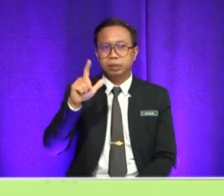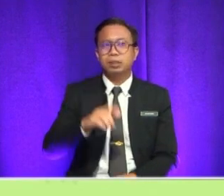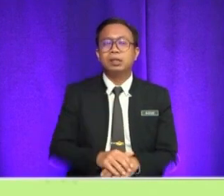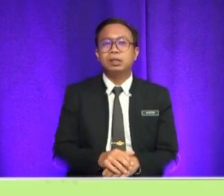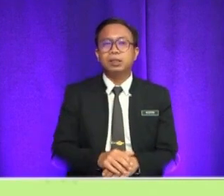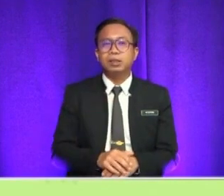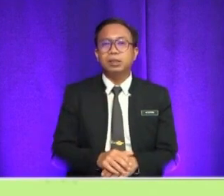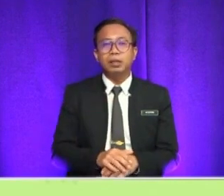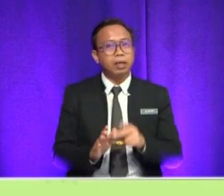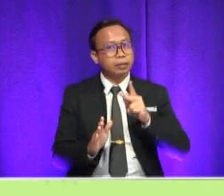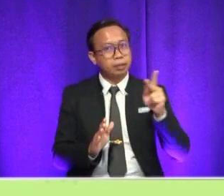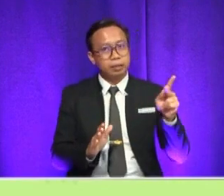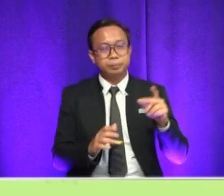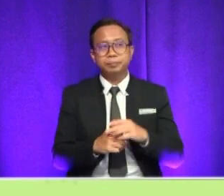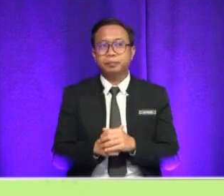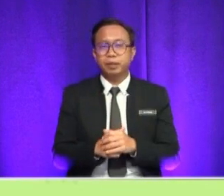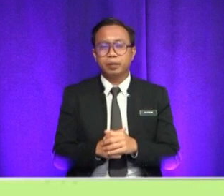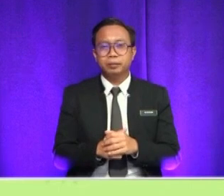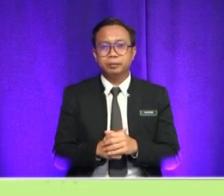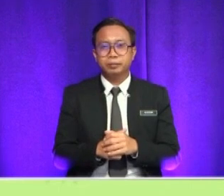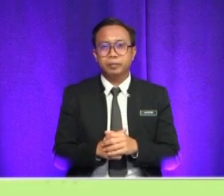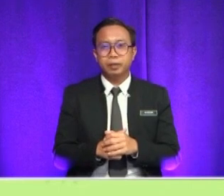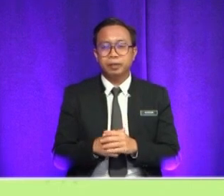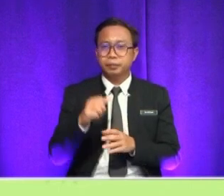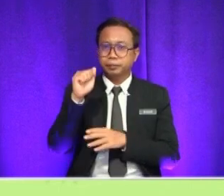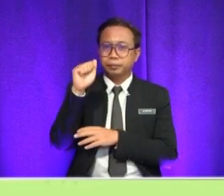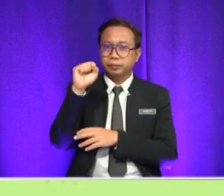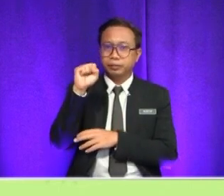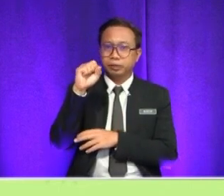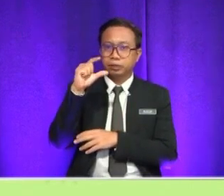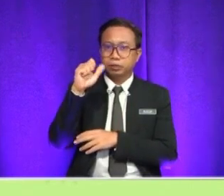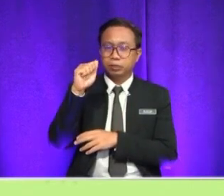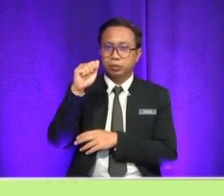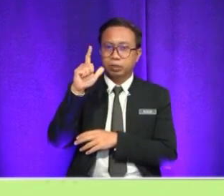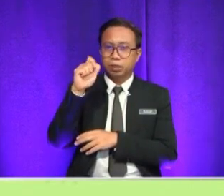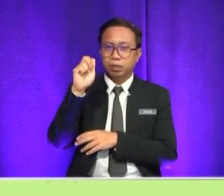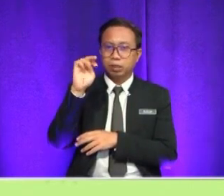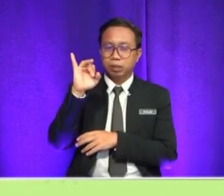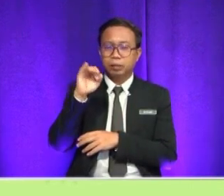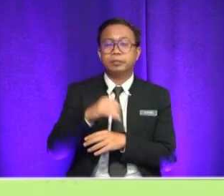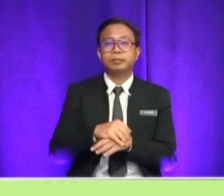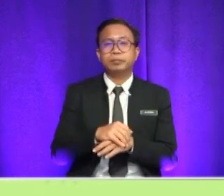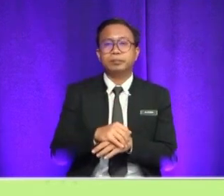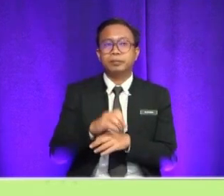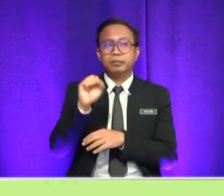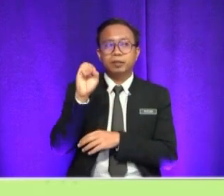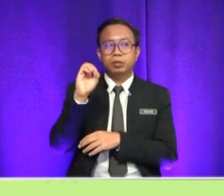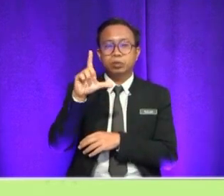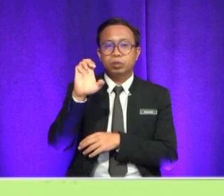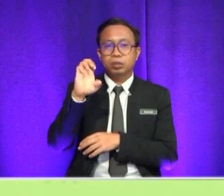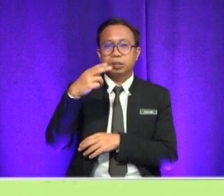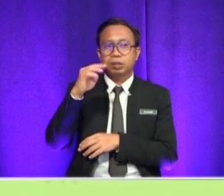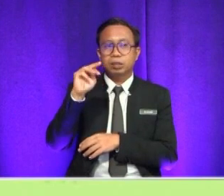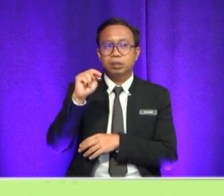sebelah kiri. Okey, sebelah kiri kita adalah Askolani. Okey. Okey, yang bawah comel-comel tu Solihin. Okey.